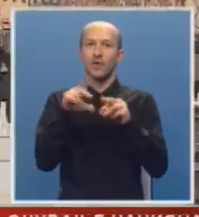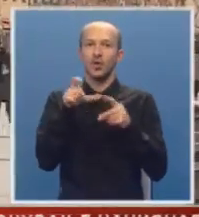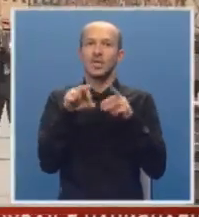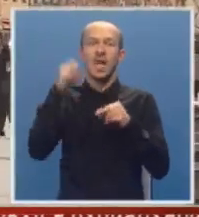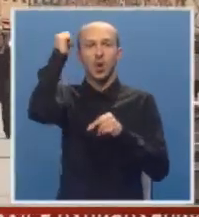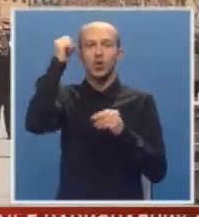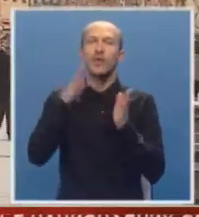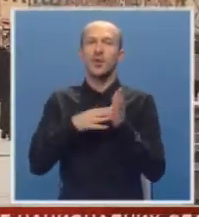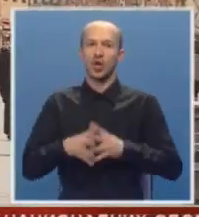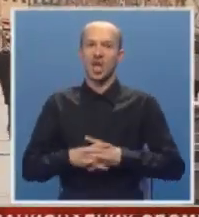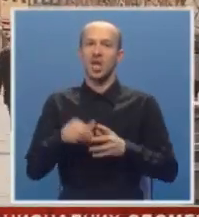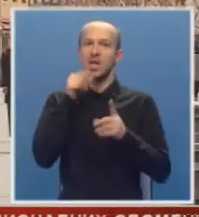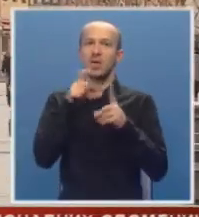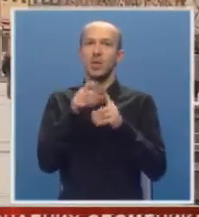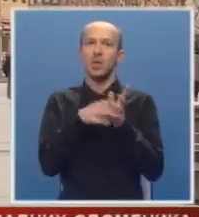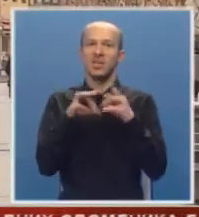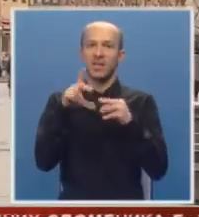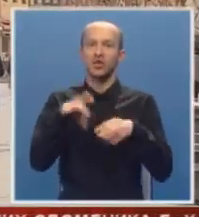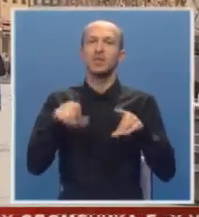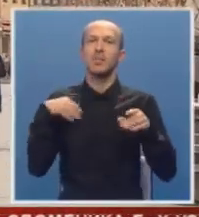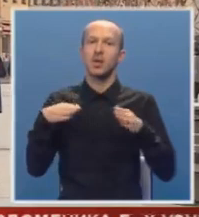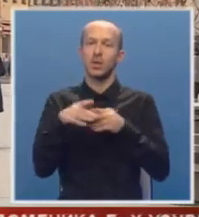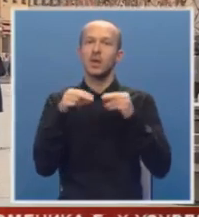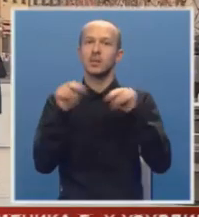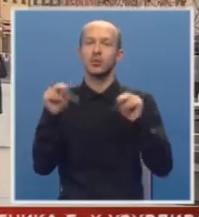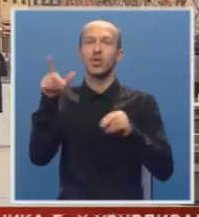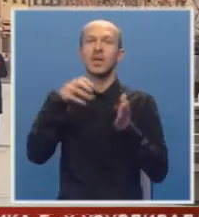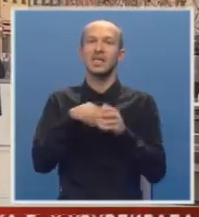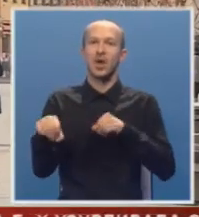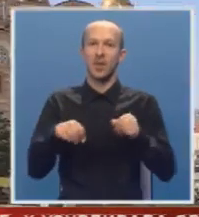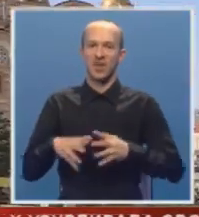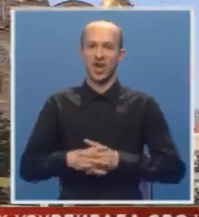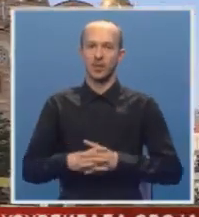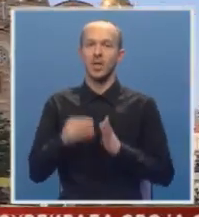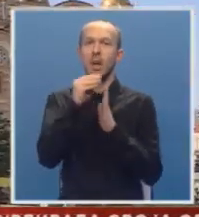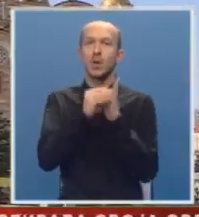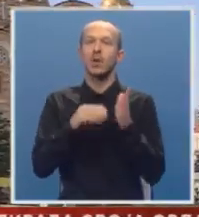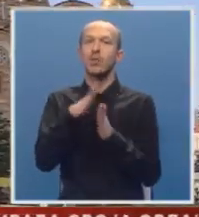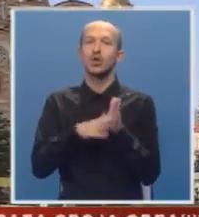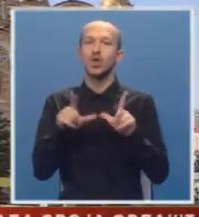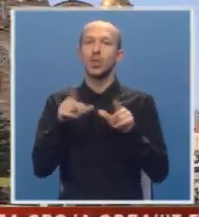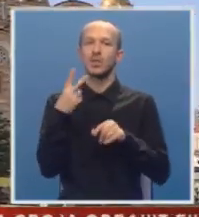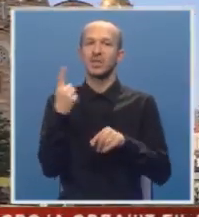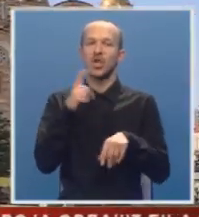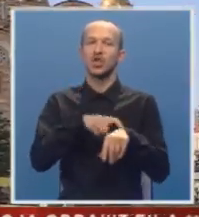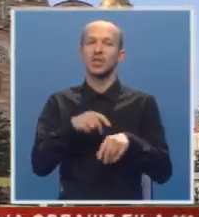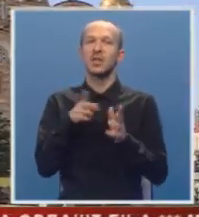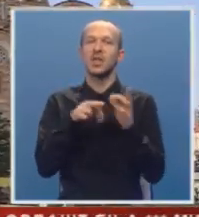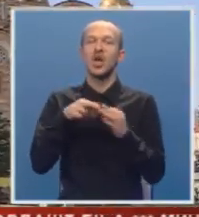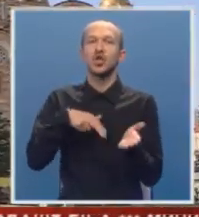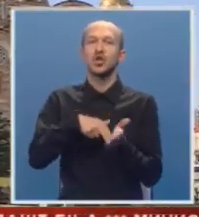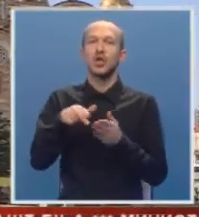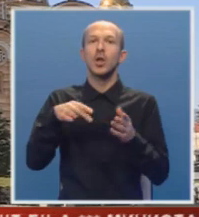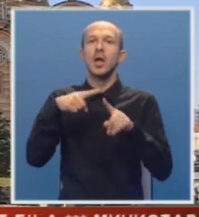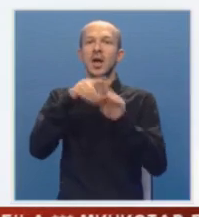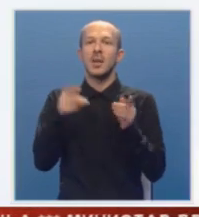sa Kosova i Metohije i Danilo Milosavljević iz Banja Luke, saopšteno iz gradske uprave. Program počinje u 21 čas na šetalištu